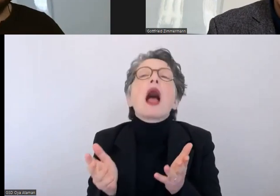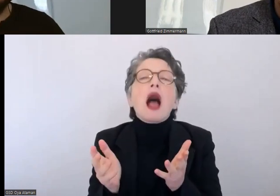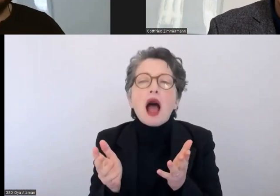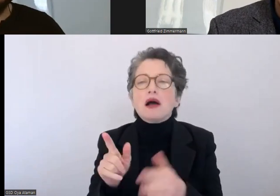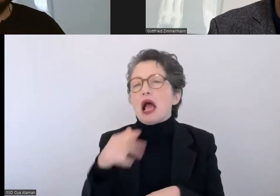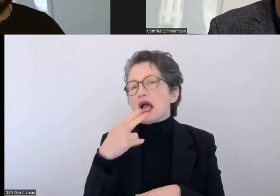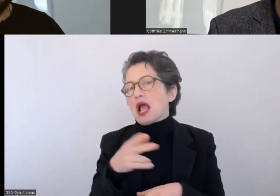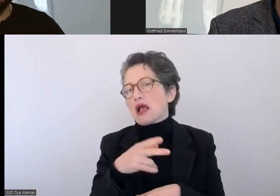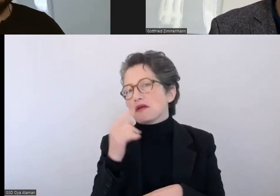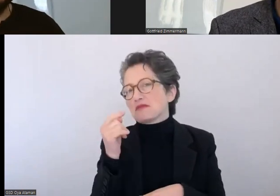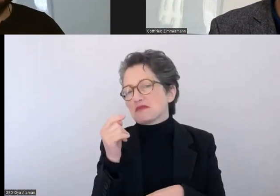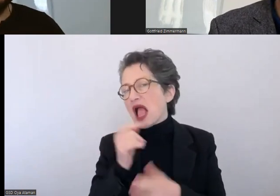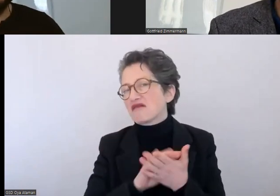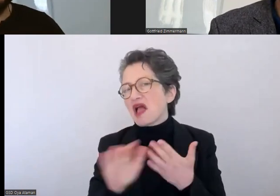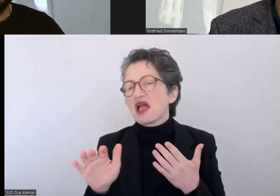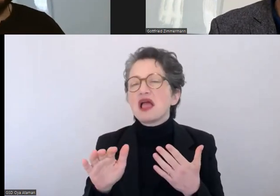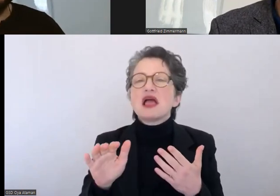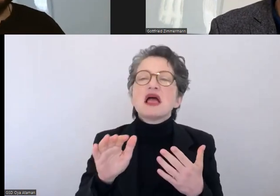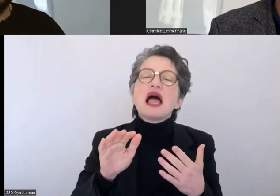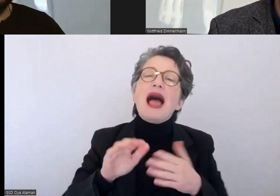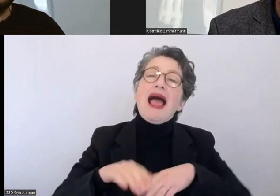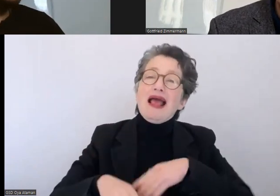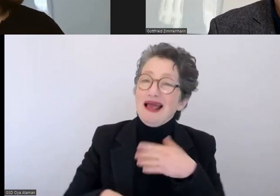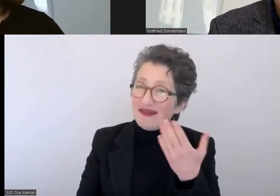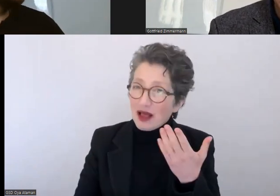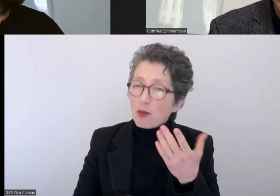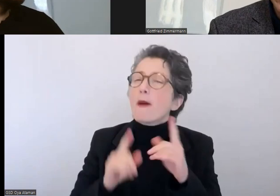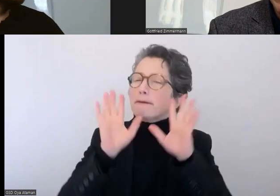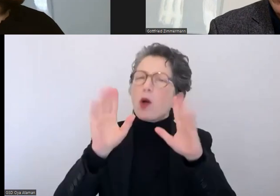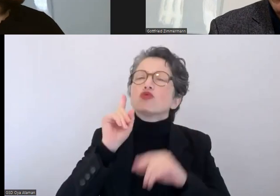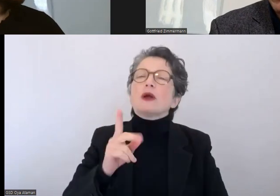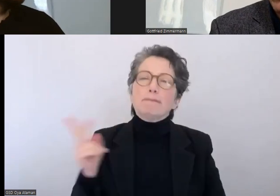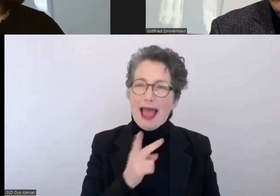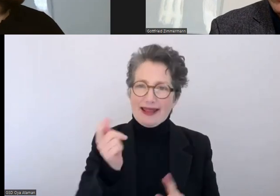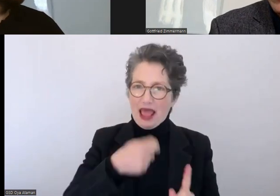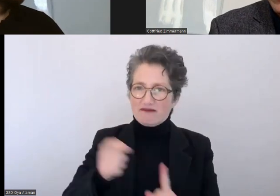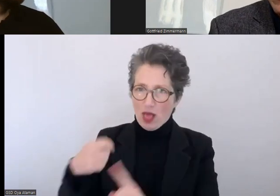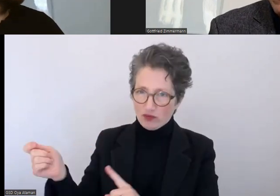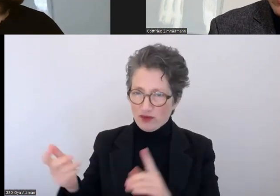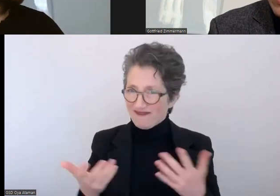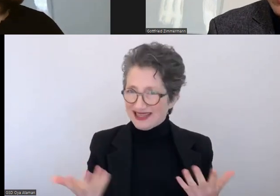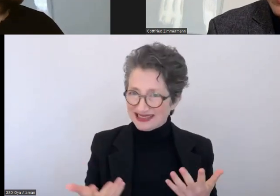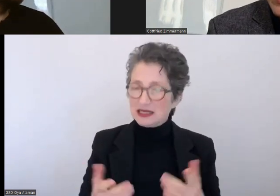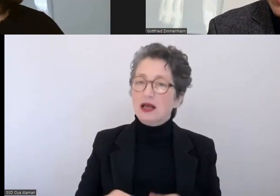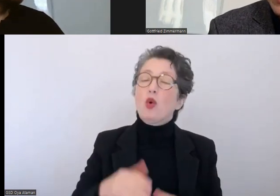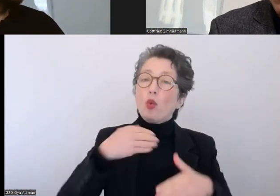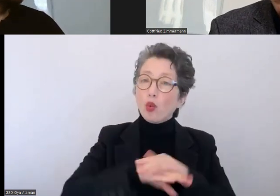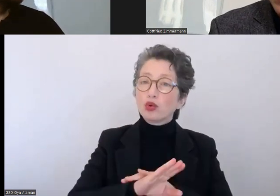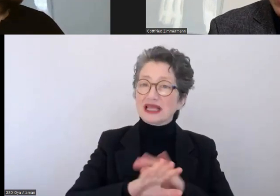beantworten. Entweder man hat, nein, man muss beides erfüllt haben, nämlich man muss weniger